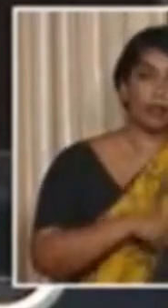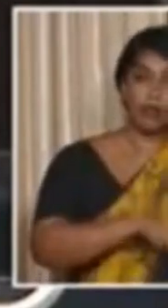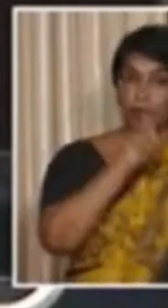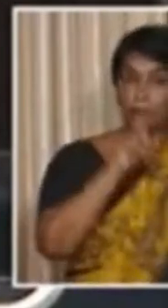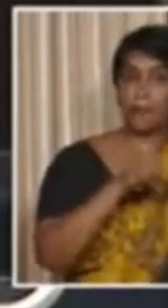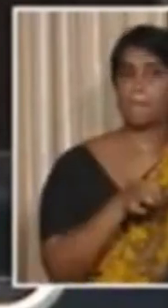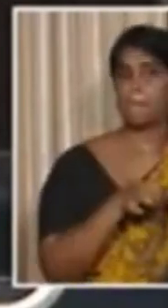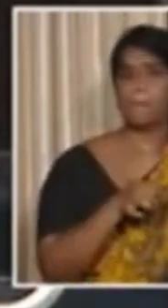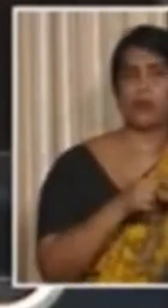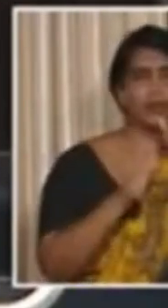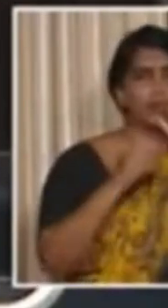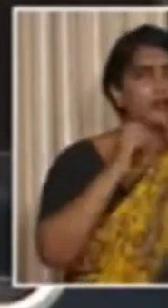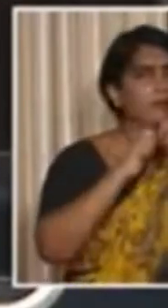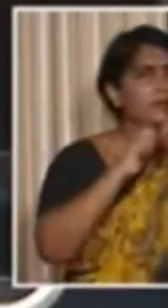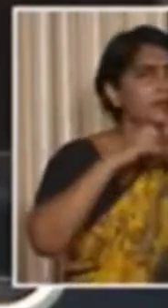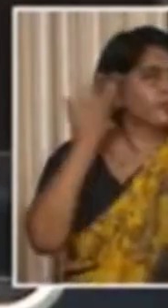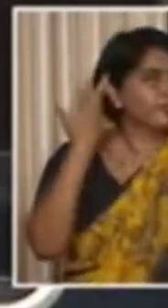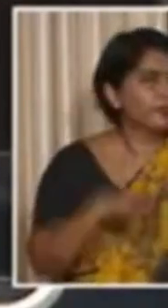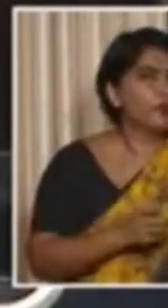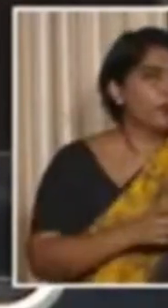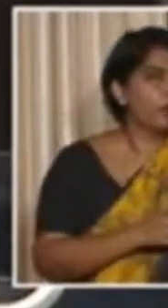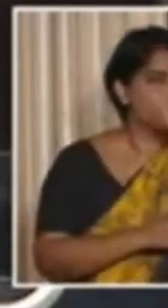அடுத்ததாக பார்க்கின்ற போது